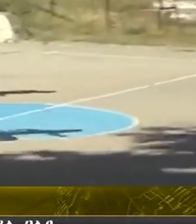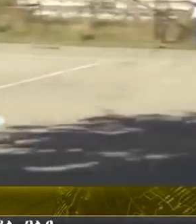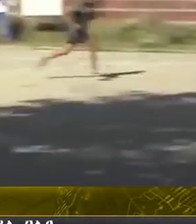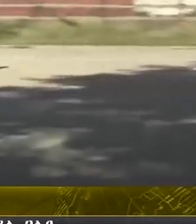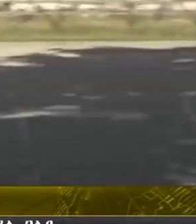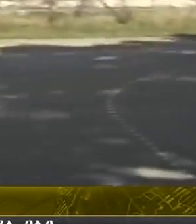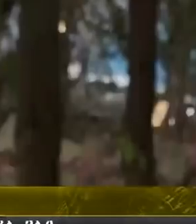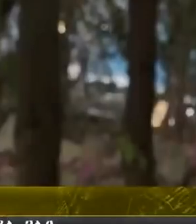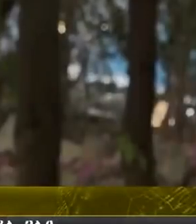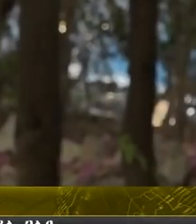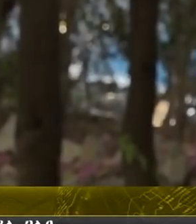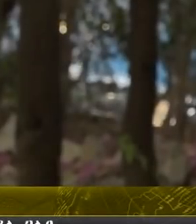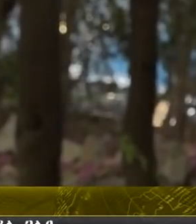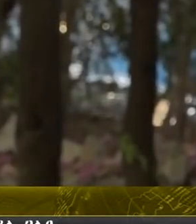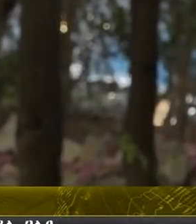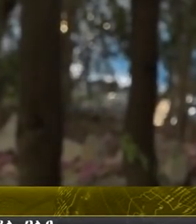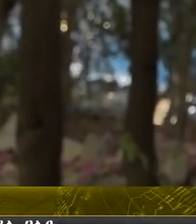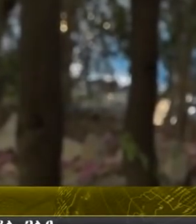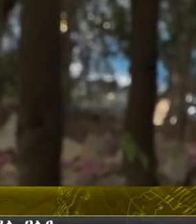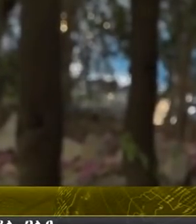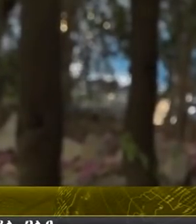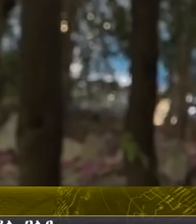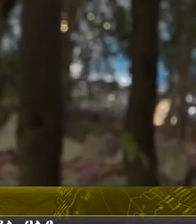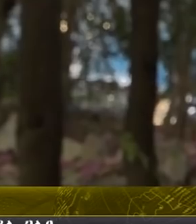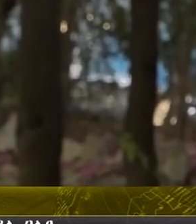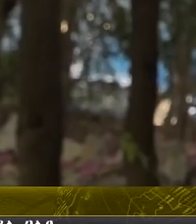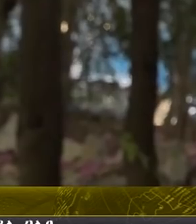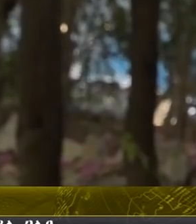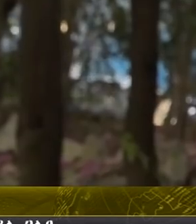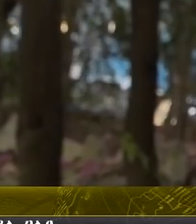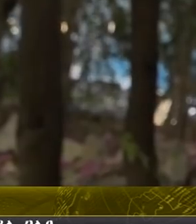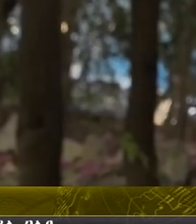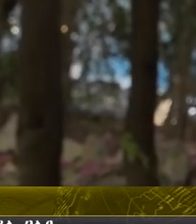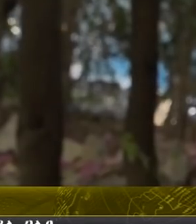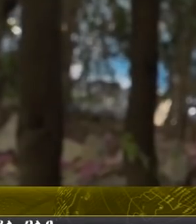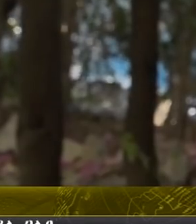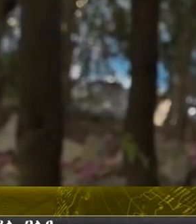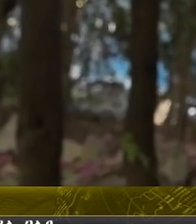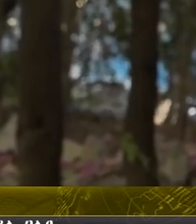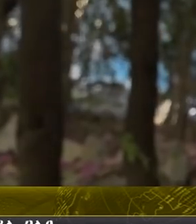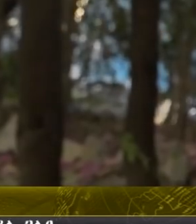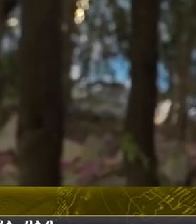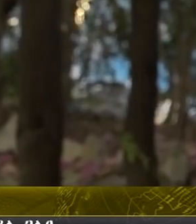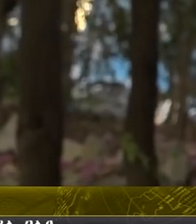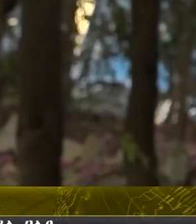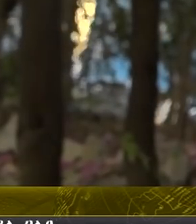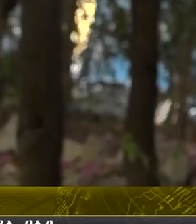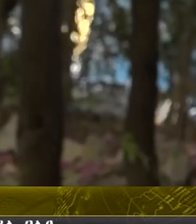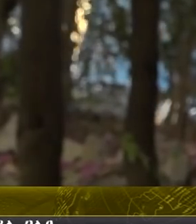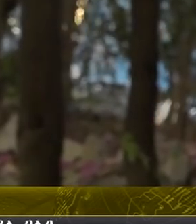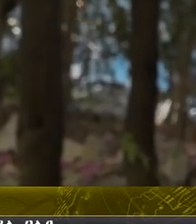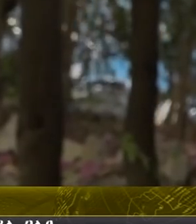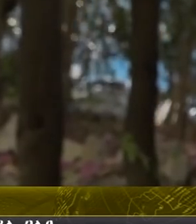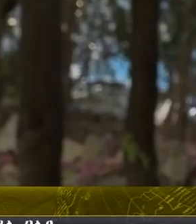ኣብ ዘሕለፎ መልእኽቲ ንምልኮት ኣካል ና ክልል ትግራይ ይኹን ና ኢትዮጵያ ፌደሬሽን ይኹን ዞባ መቐለ ይኹን